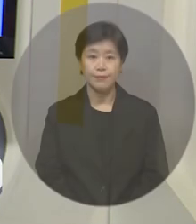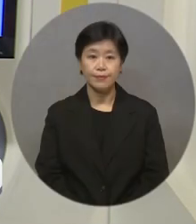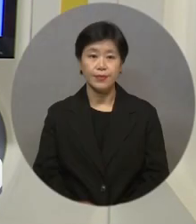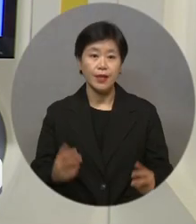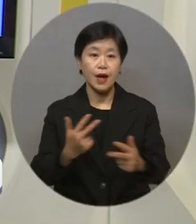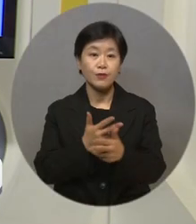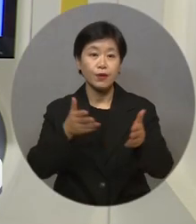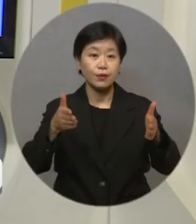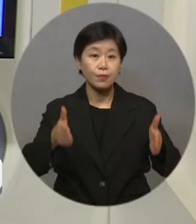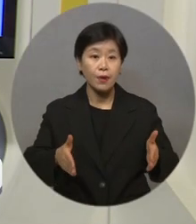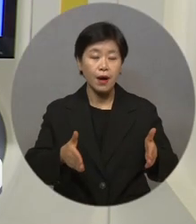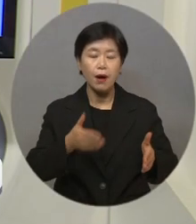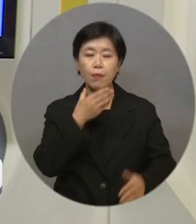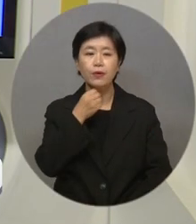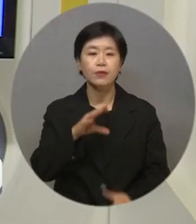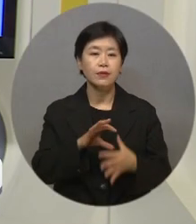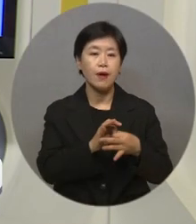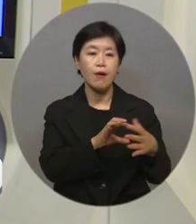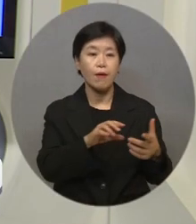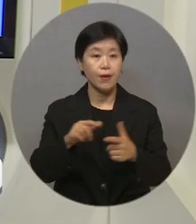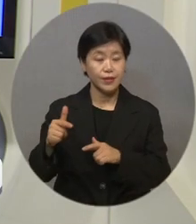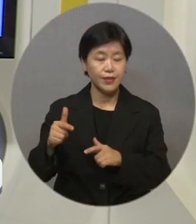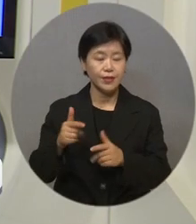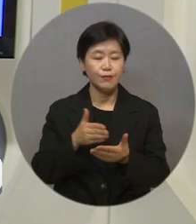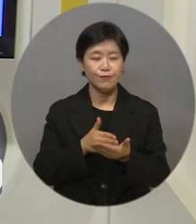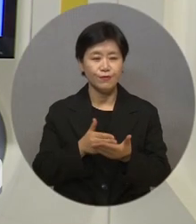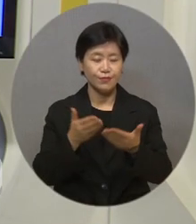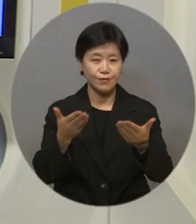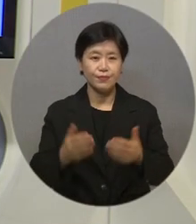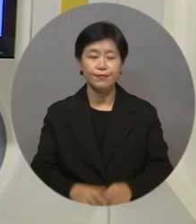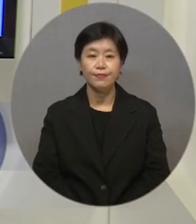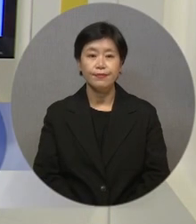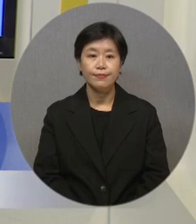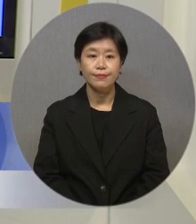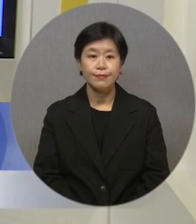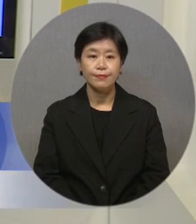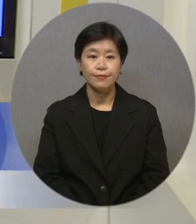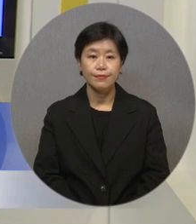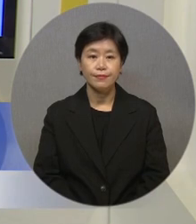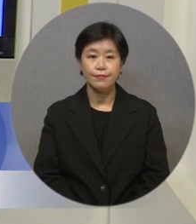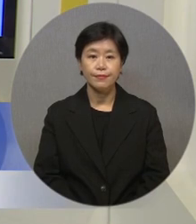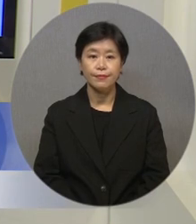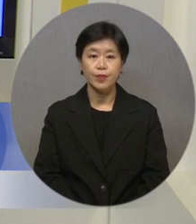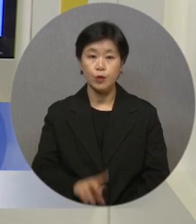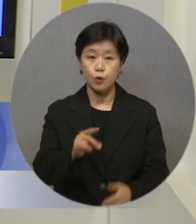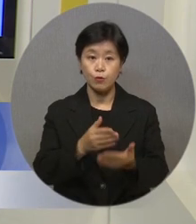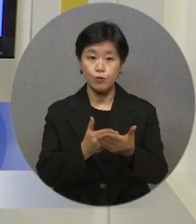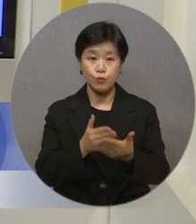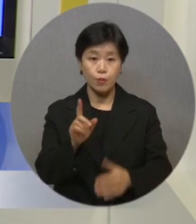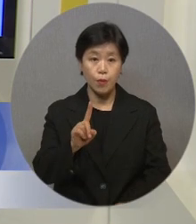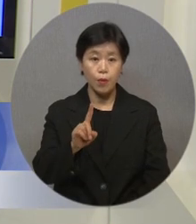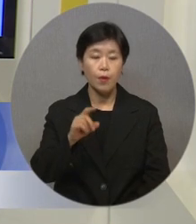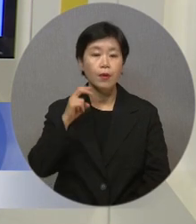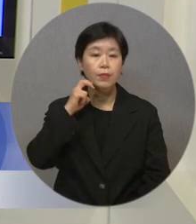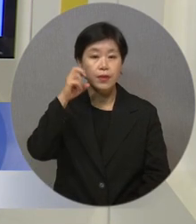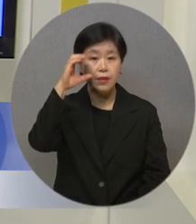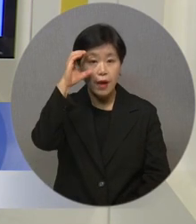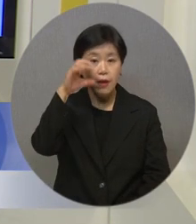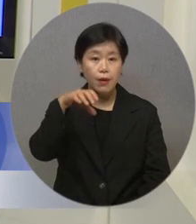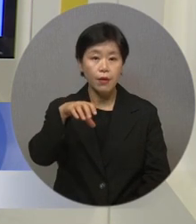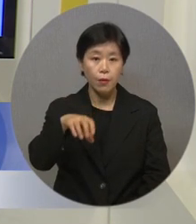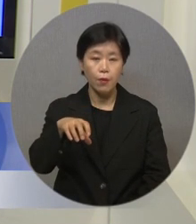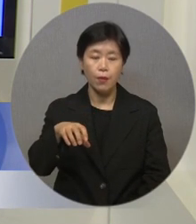한주간의 복직의 소식을 장애인 신문과 함께 만나봅니다 오늘 면에서는 밀알복지재단이 서울